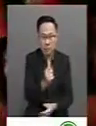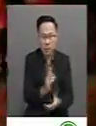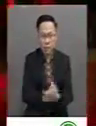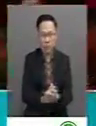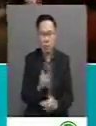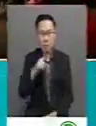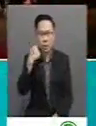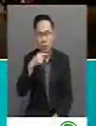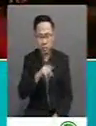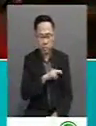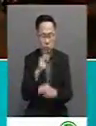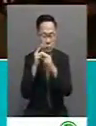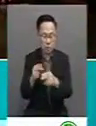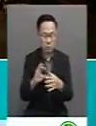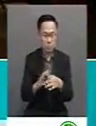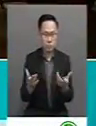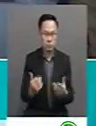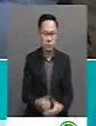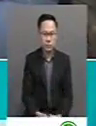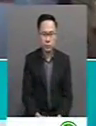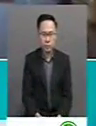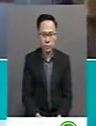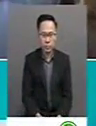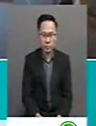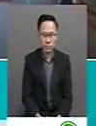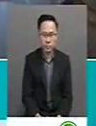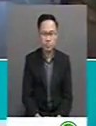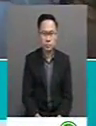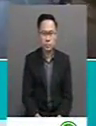ครเป็นคนขอก็ไปจัดการเอาเองได้ค่ะทิ้งไว้สั้นๆกันแบบนี้นะคะ